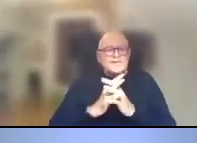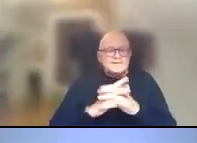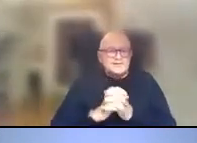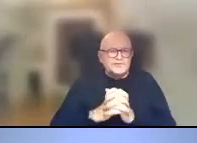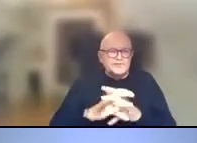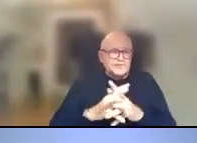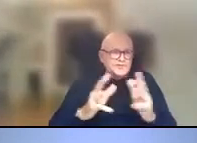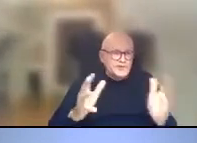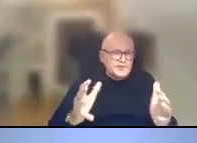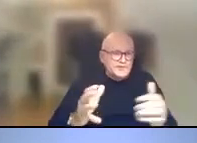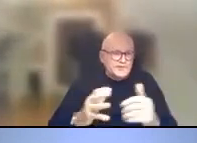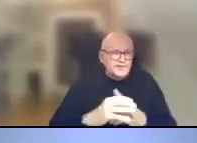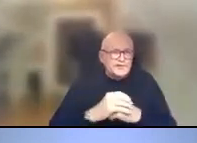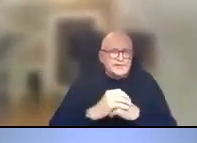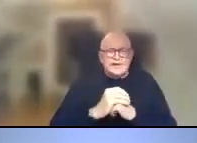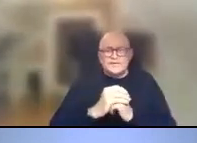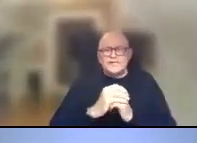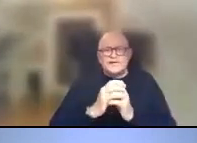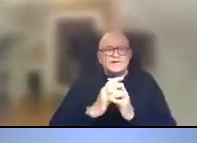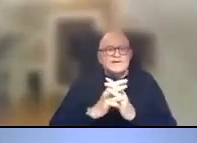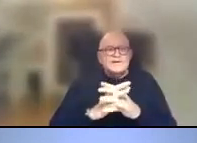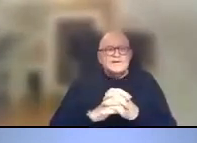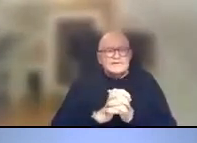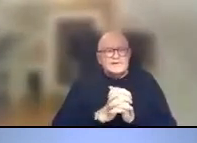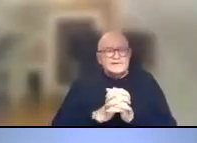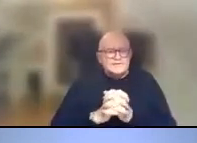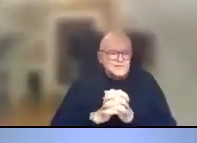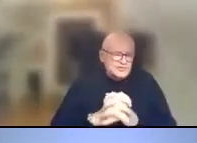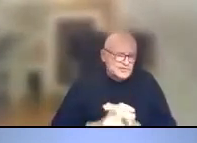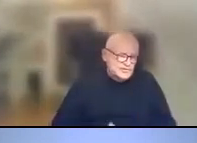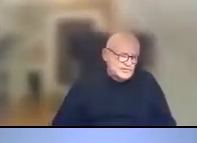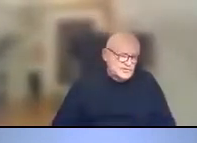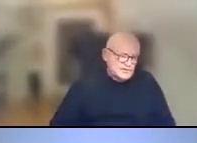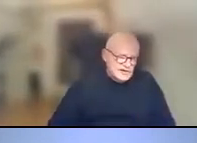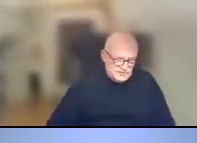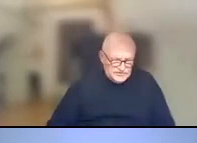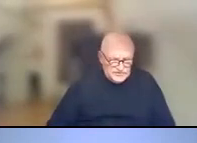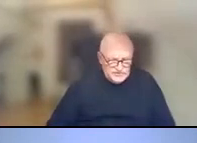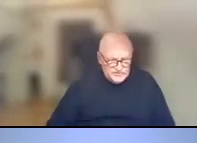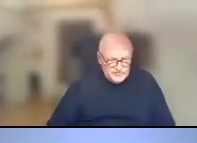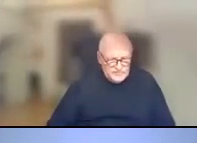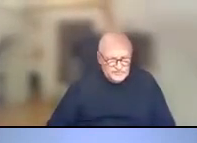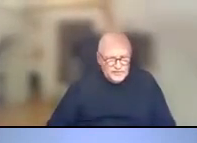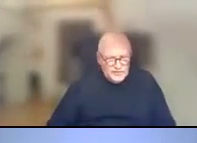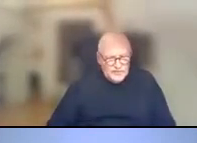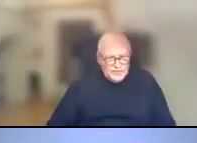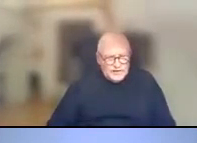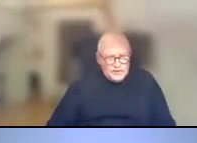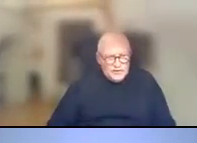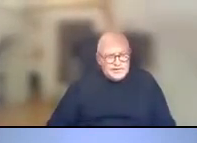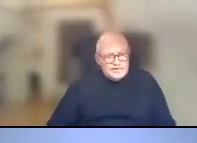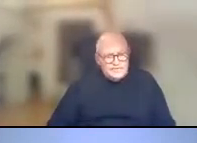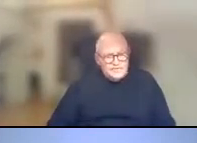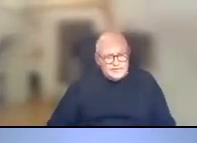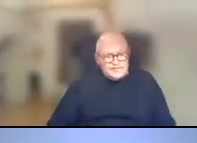wurden zwei Patienten getötet. Die Mordermittlungen gegen den Krankenpfleger sind inzwischen ausgedehnt worden. Und